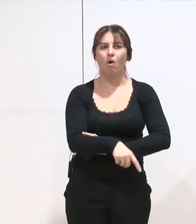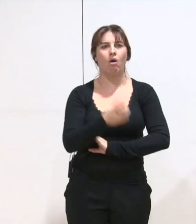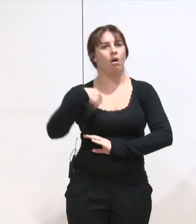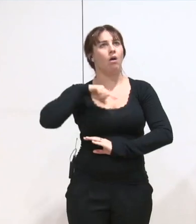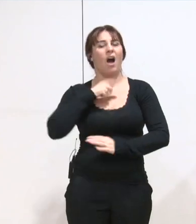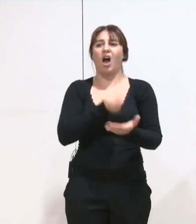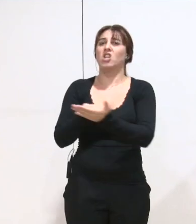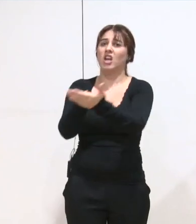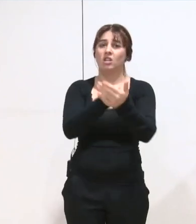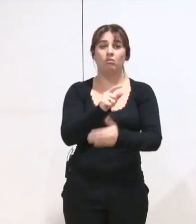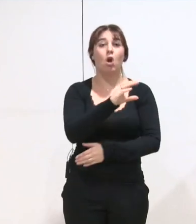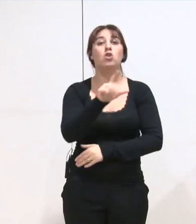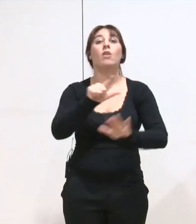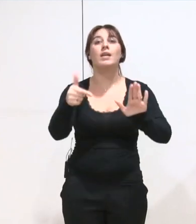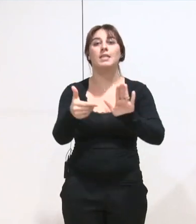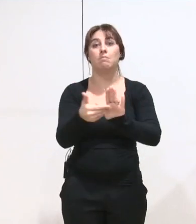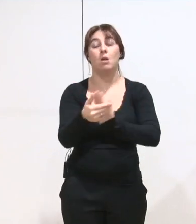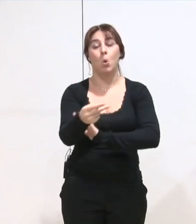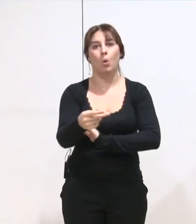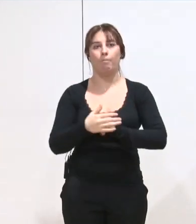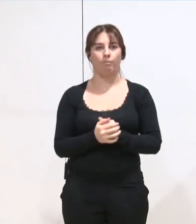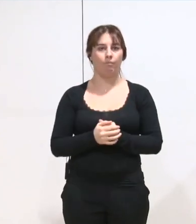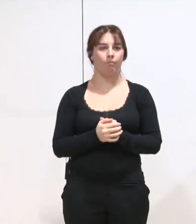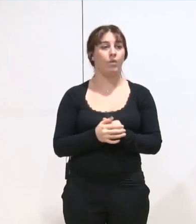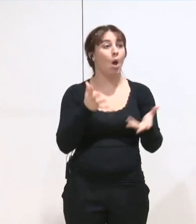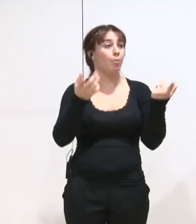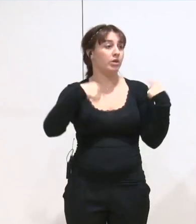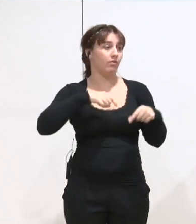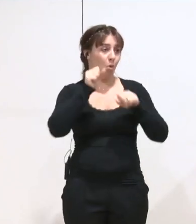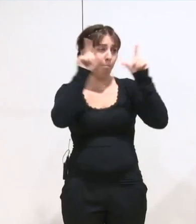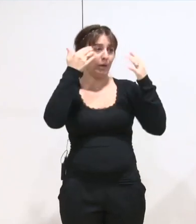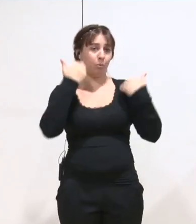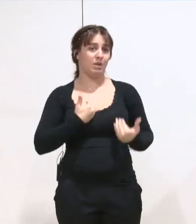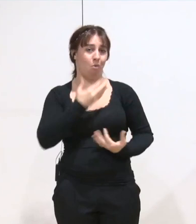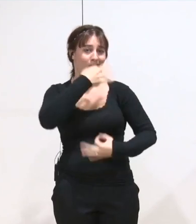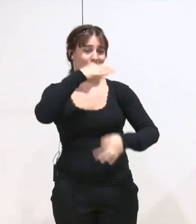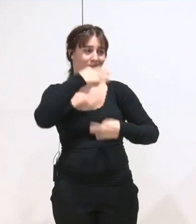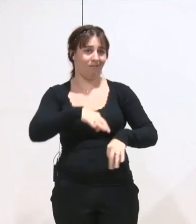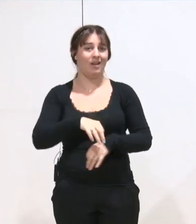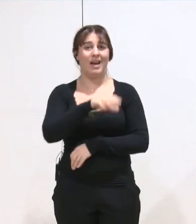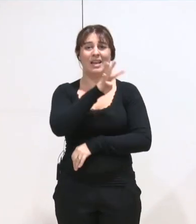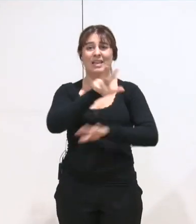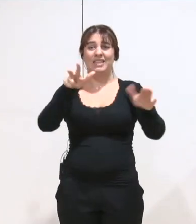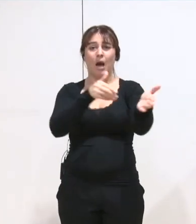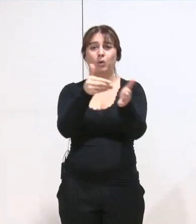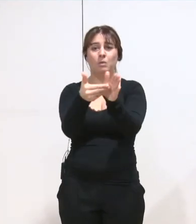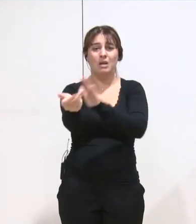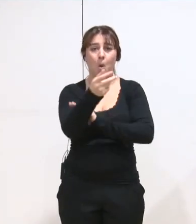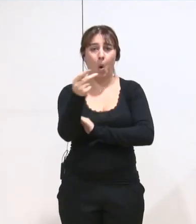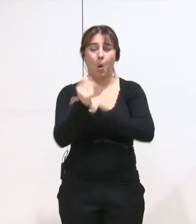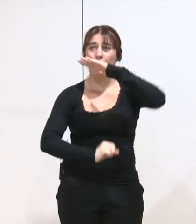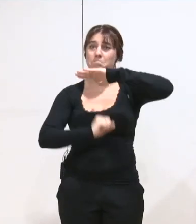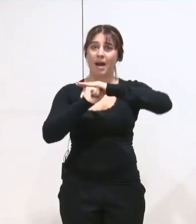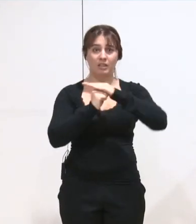bien, 127 000 euros. Autre chose qui va peut-être vous surprendre un peu venant de moi, c'est le maximum de 48 000 euros que vous proposez